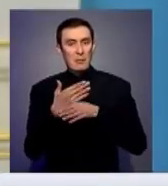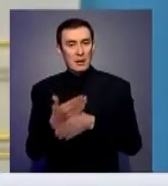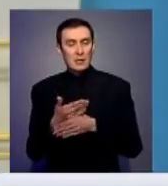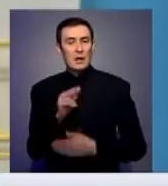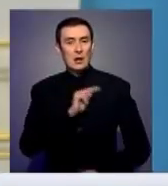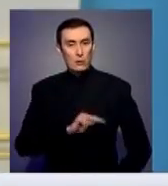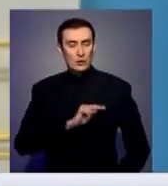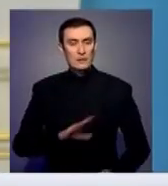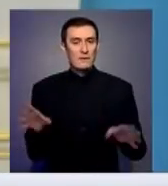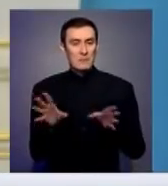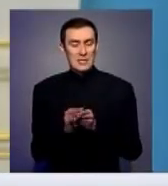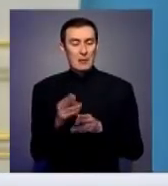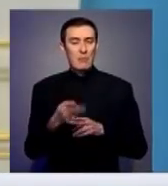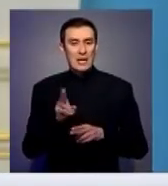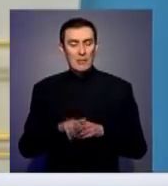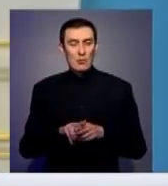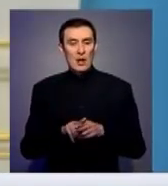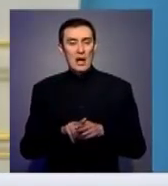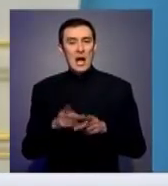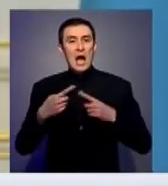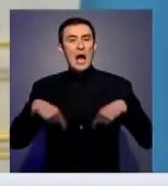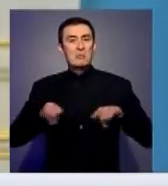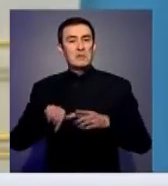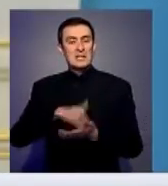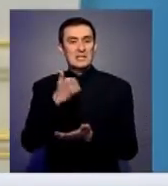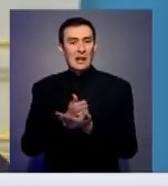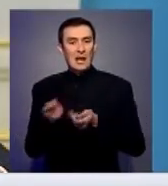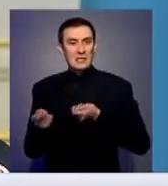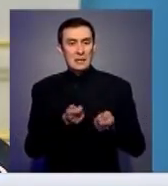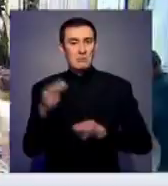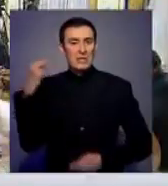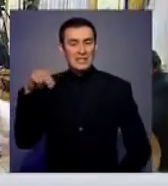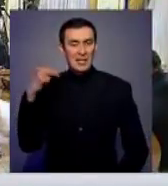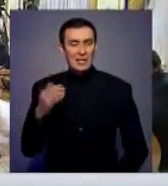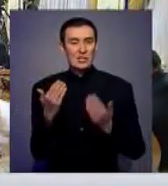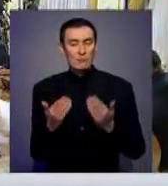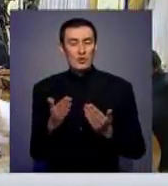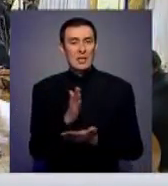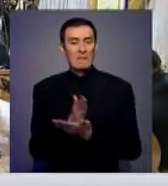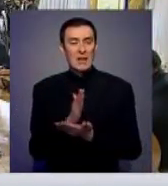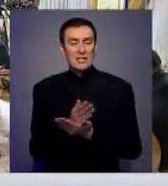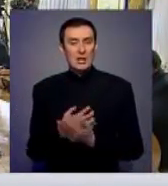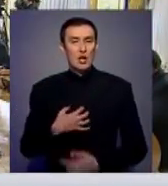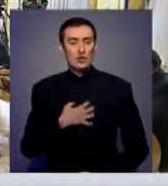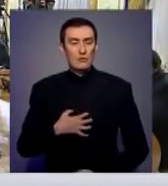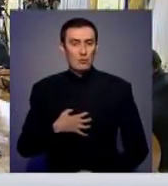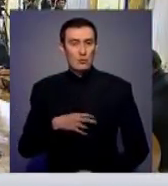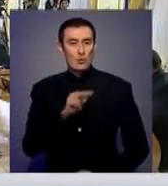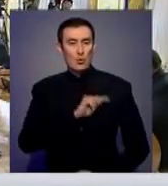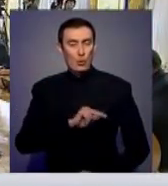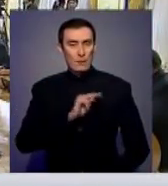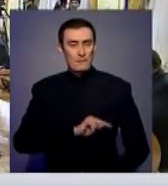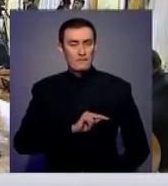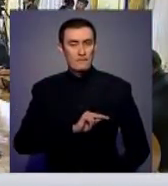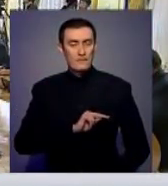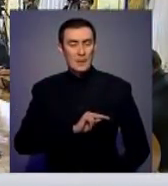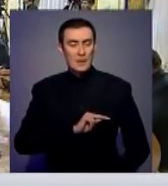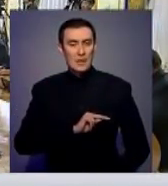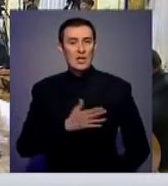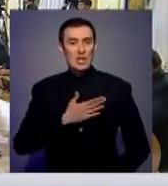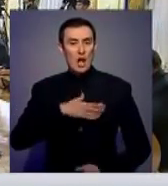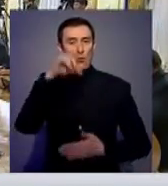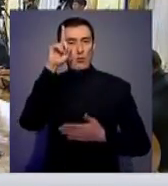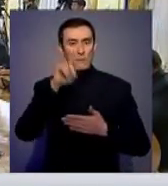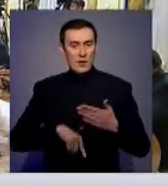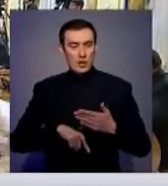работать. Поэтому администрация президента играет сегодня ключевую роль, могу сказать. Я